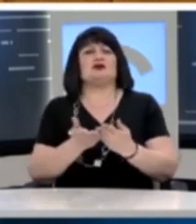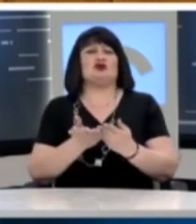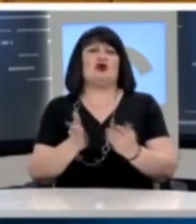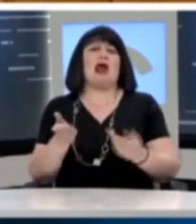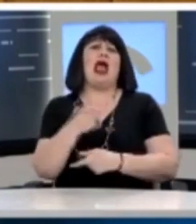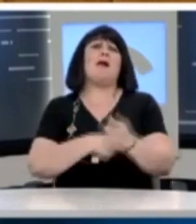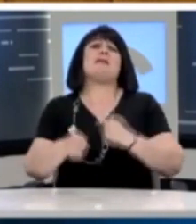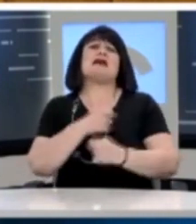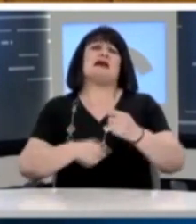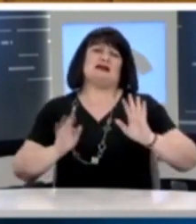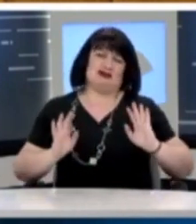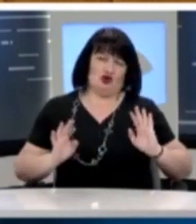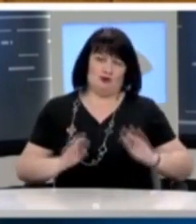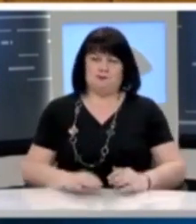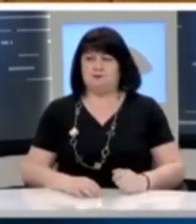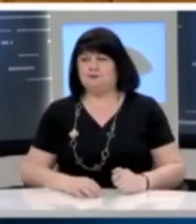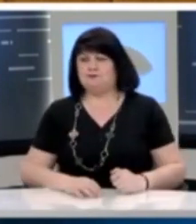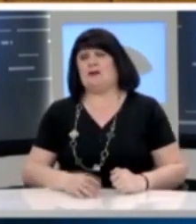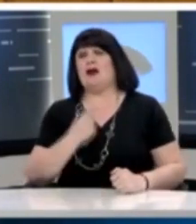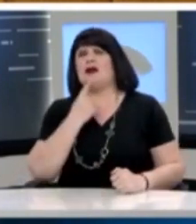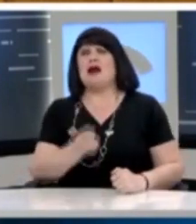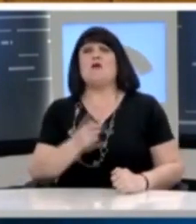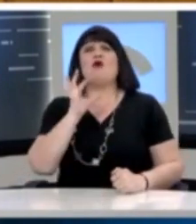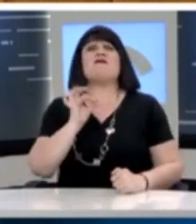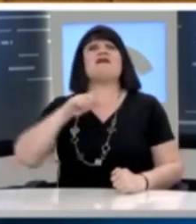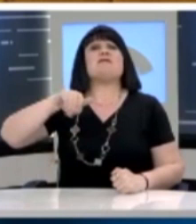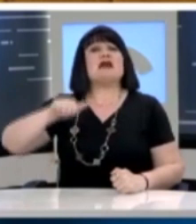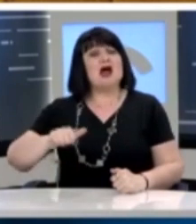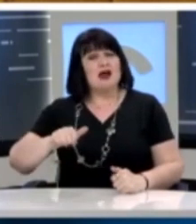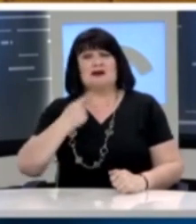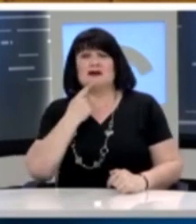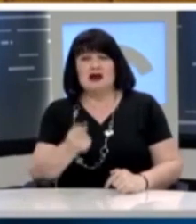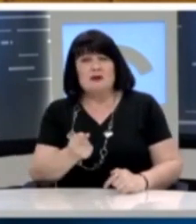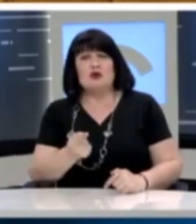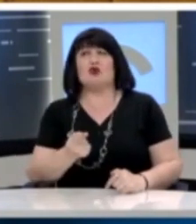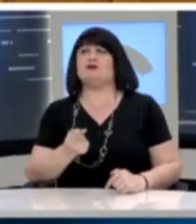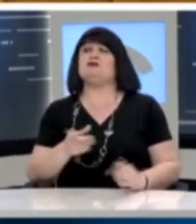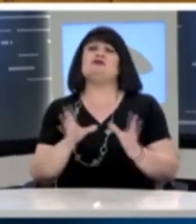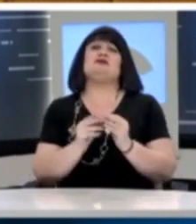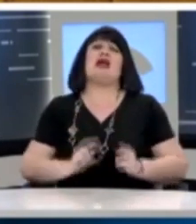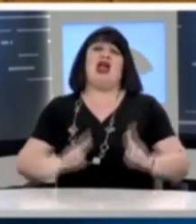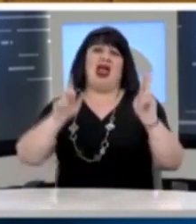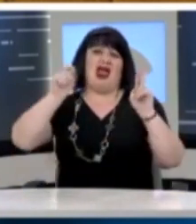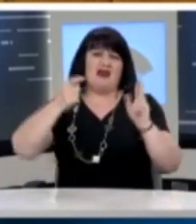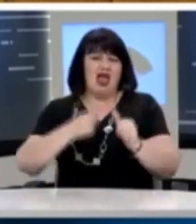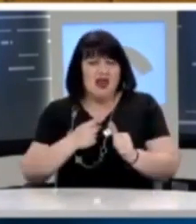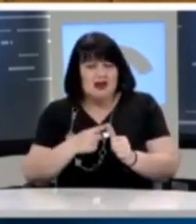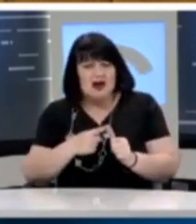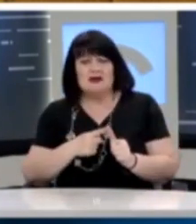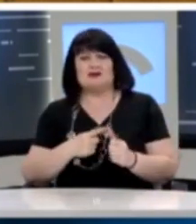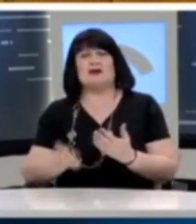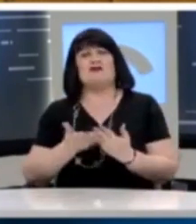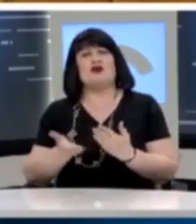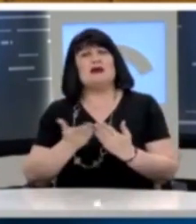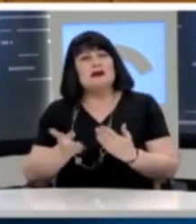μεγάλων επιχειρηματικών ομίλων. Να αναφέρουμε βέβαια το ΦΠΑ που κύρια στην ενέργεια που στοχεύει το να ενισχύσει